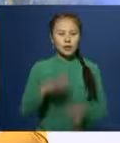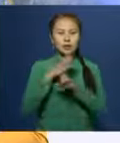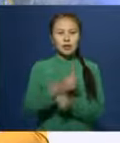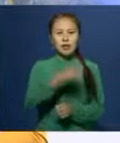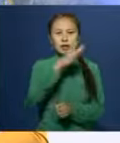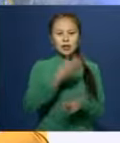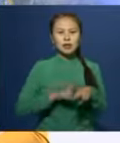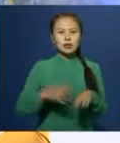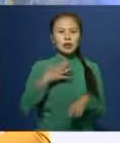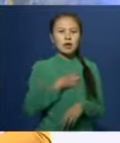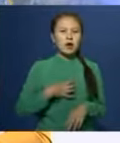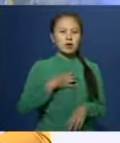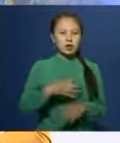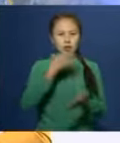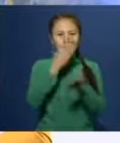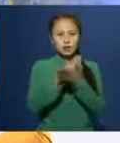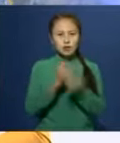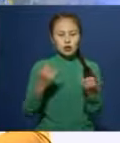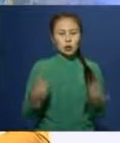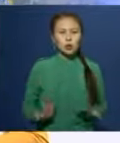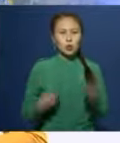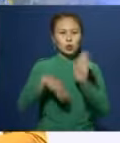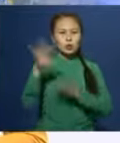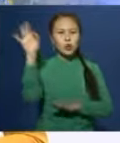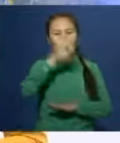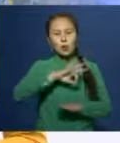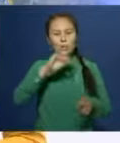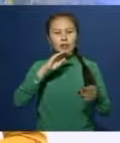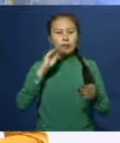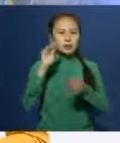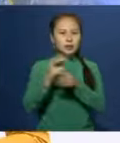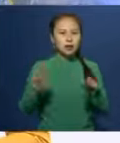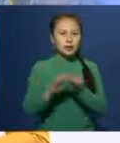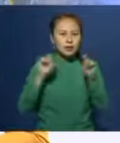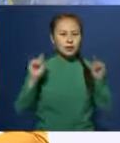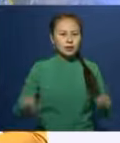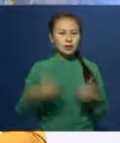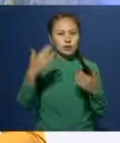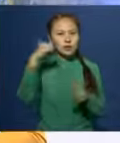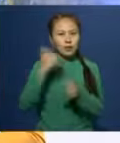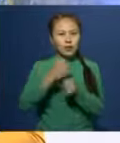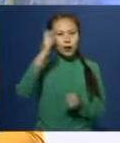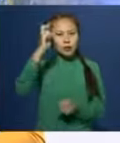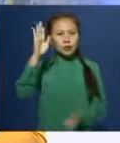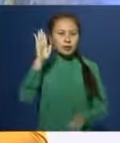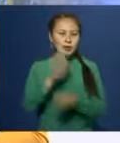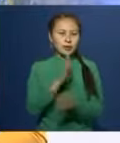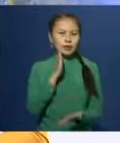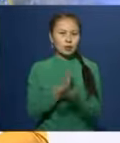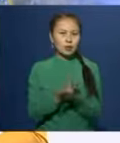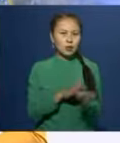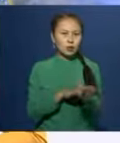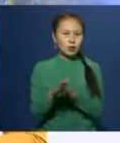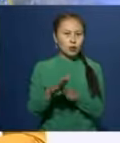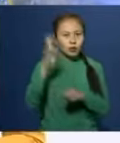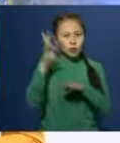Қамерзімде еліміздің аса маңызды транзиттік әлеуетін артыратын жобаларды іске қосу жөніндегі мемлекет басшысының тапсырмасы бүгін толық орындалды.